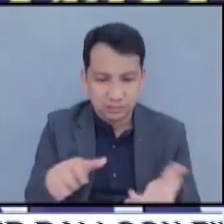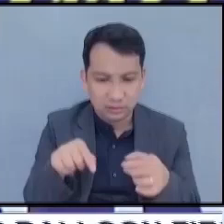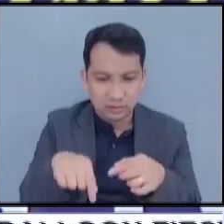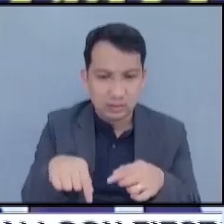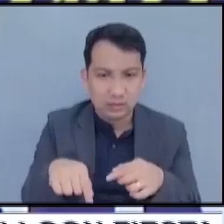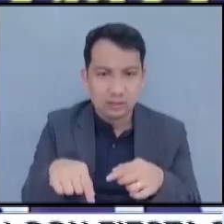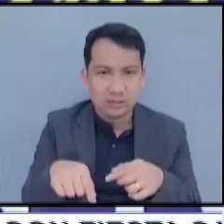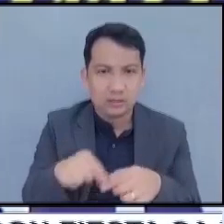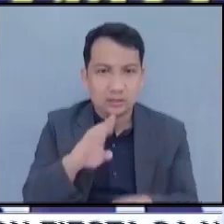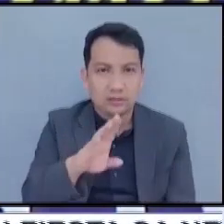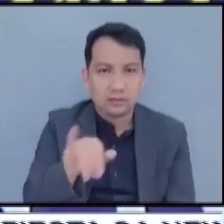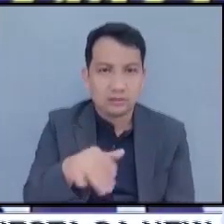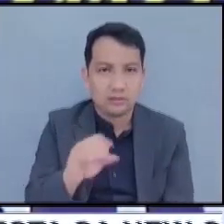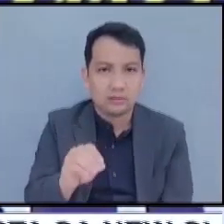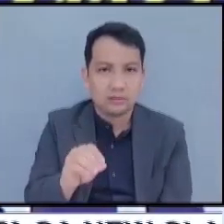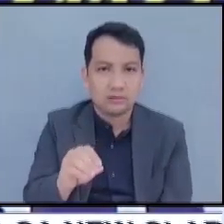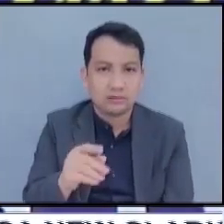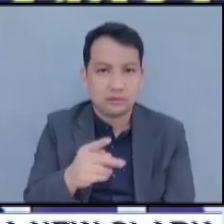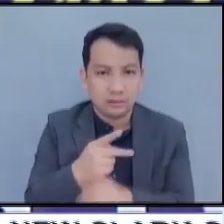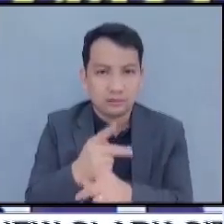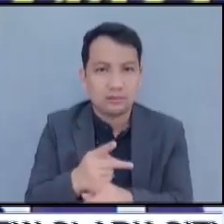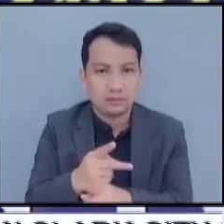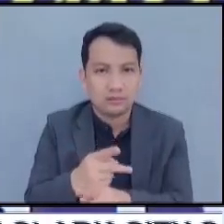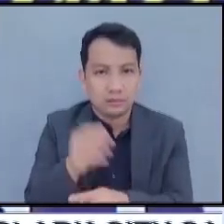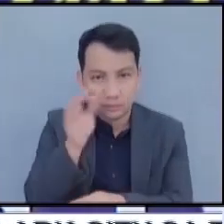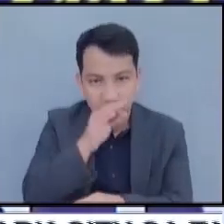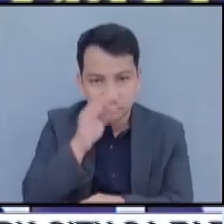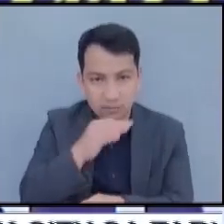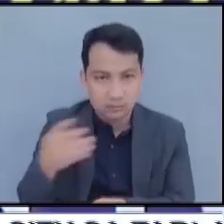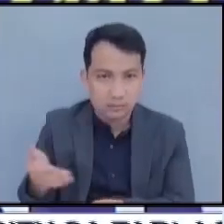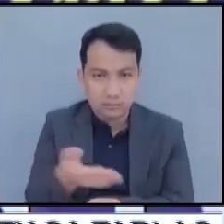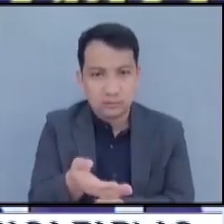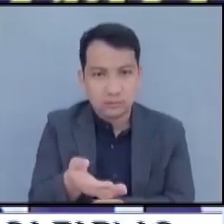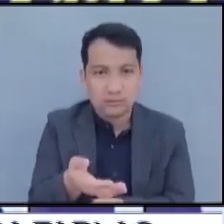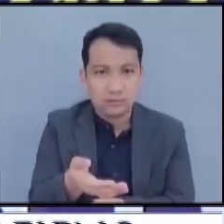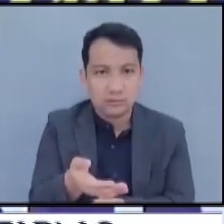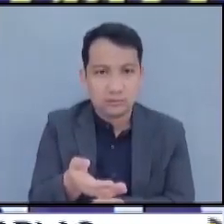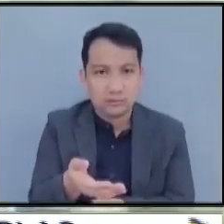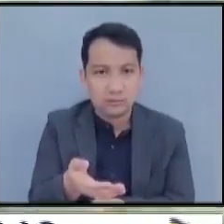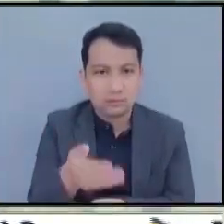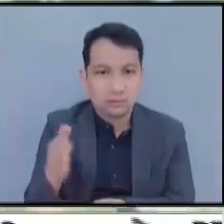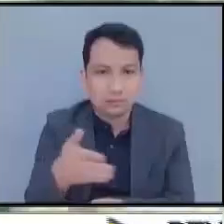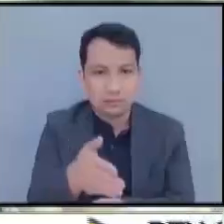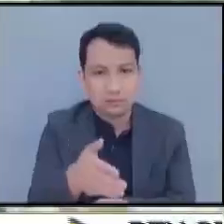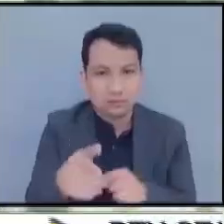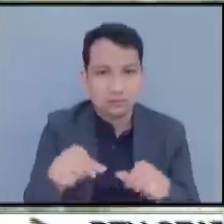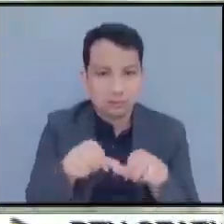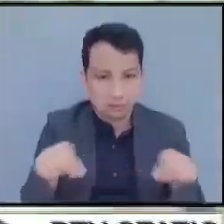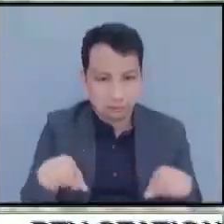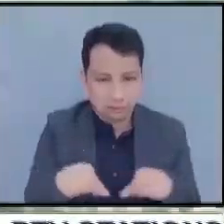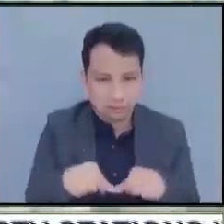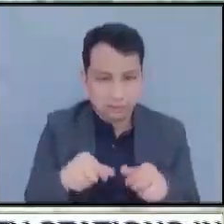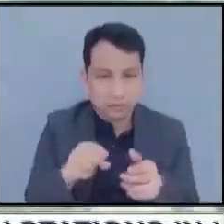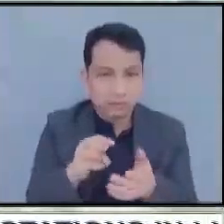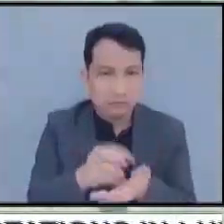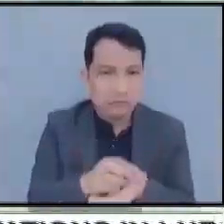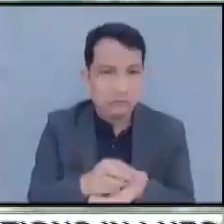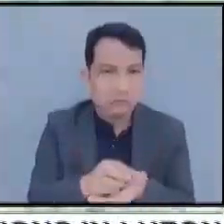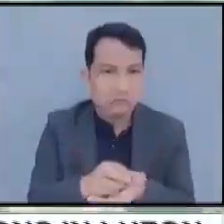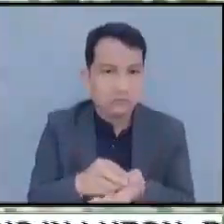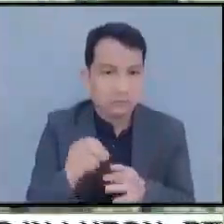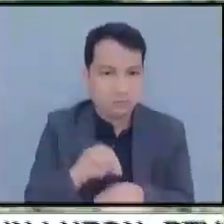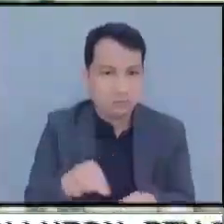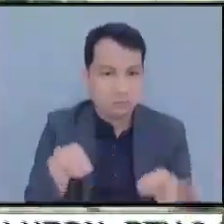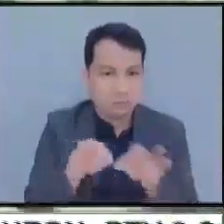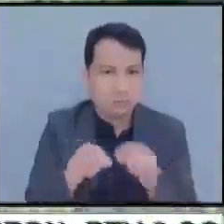de Masinloc to prevent Filipino fishing boats to fish in the area. Ayon kay Bergera, ito ay kinakailangang kondenahin